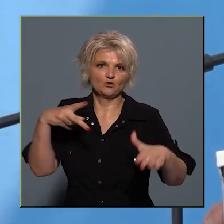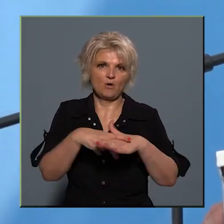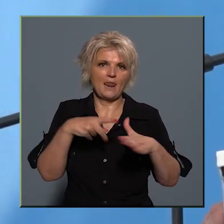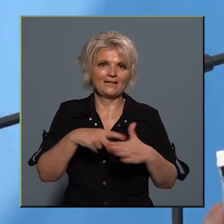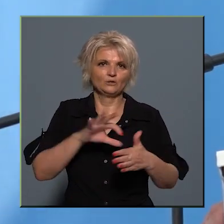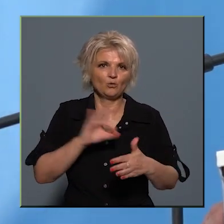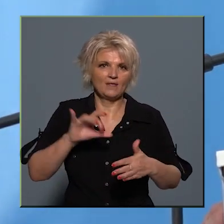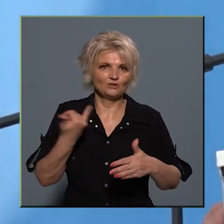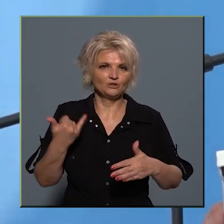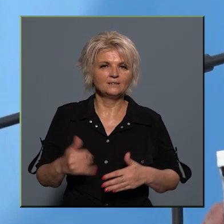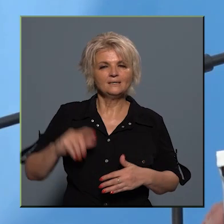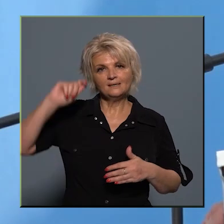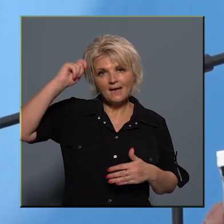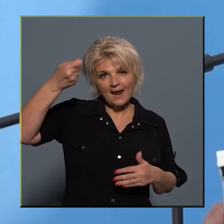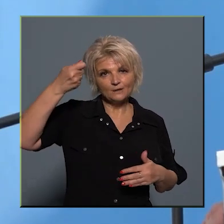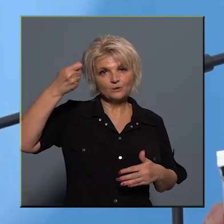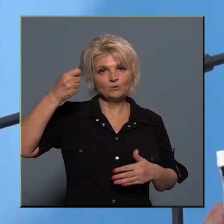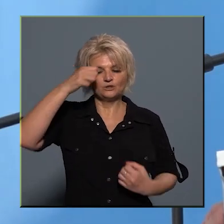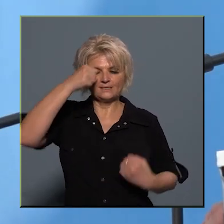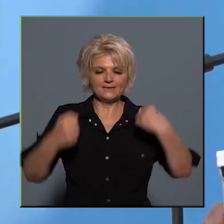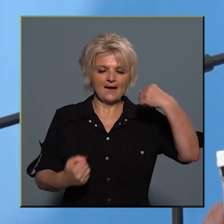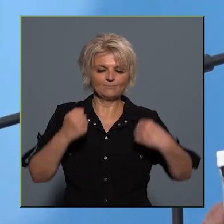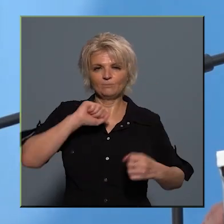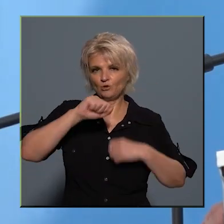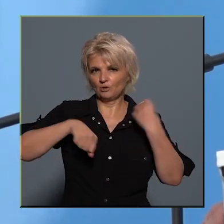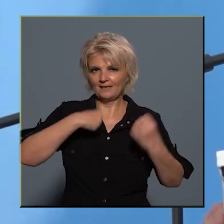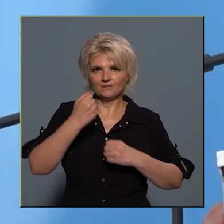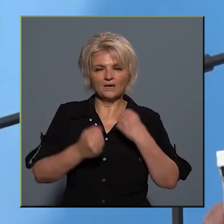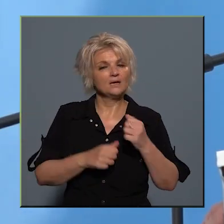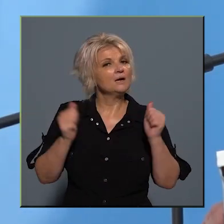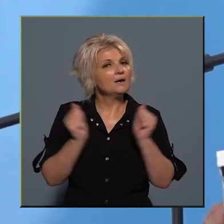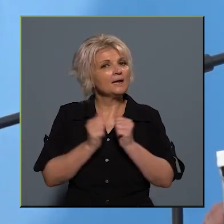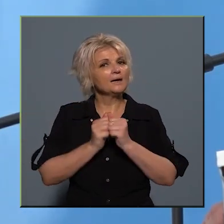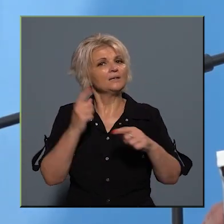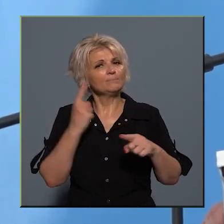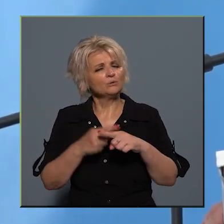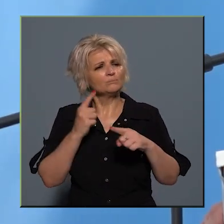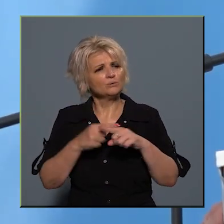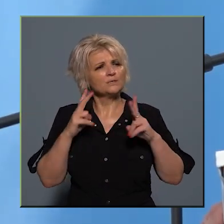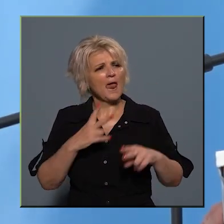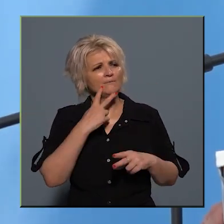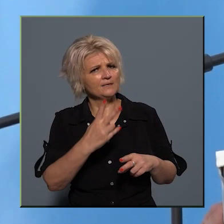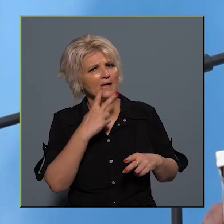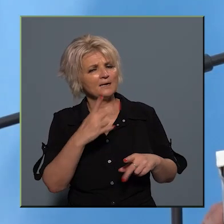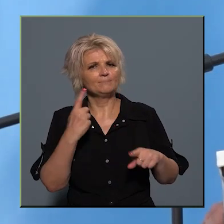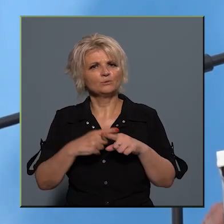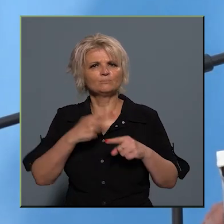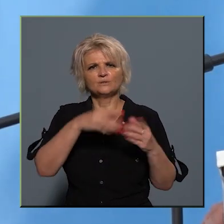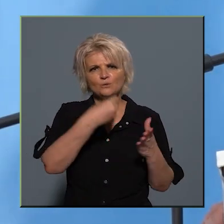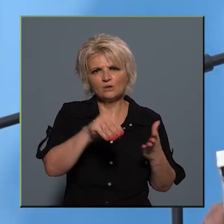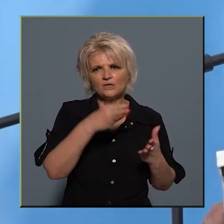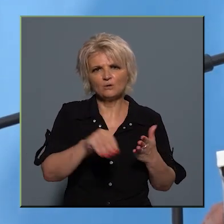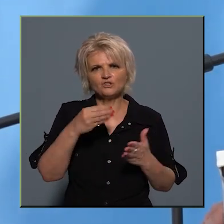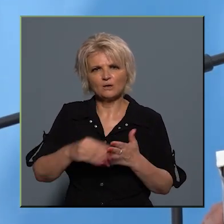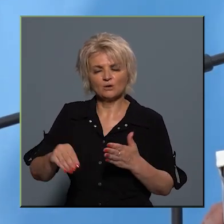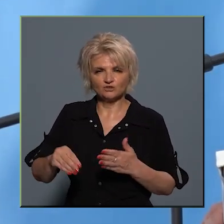is. Tehát elektromos jármű üzemeltetése rengeteg plusz figyelemmel jár a plusz költségeknek a